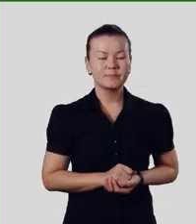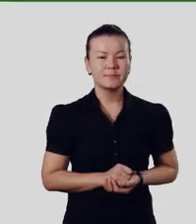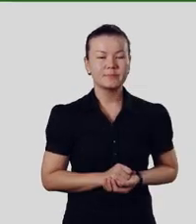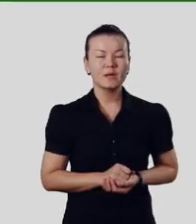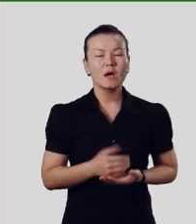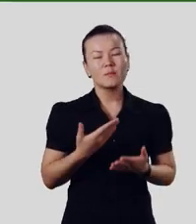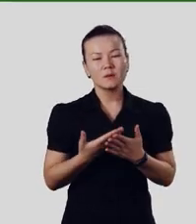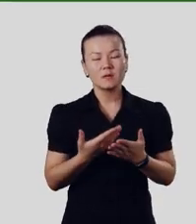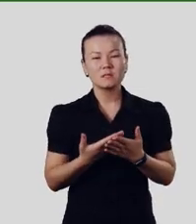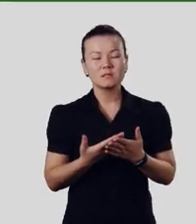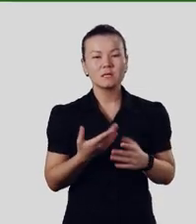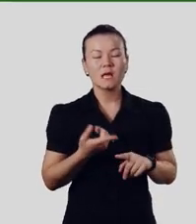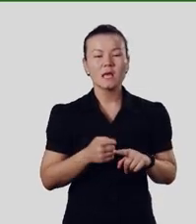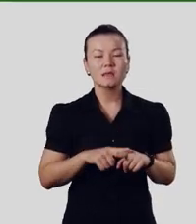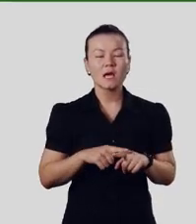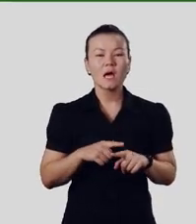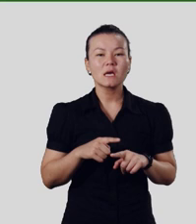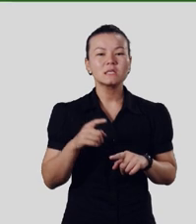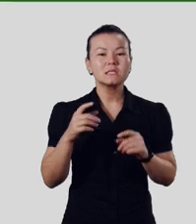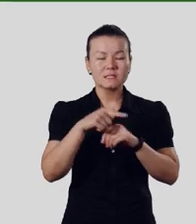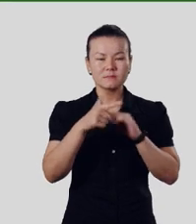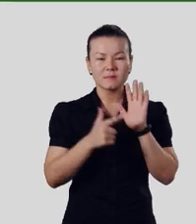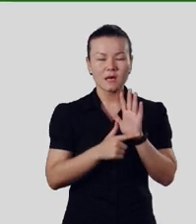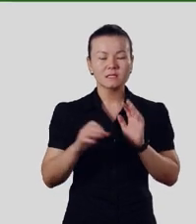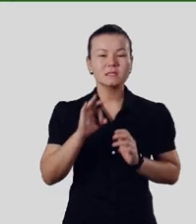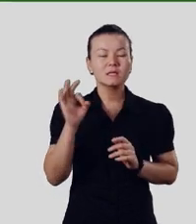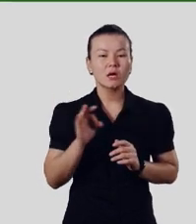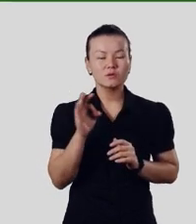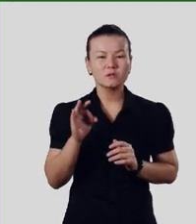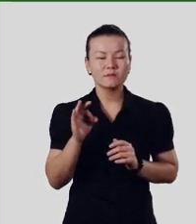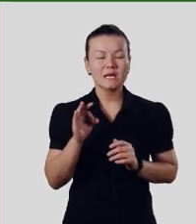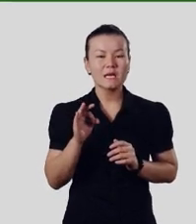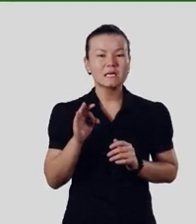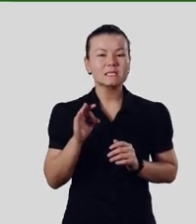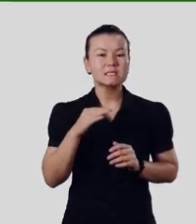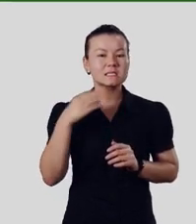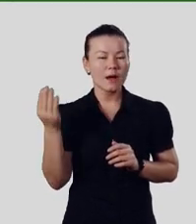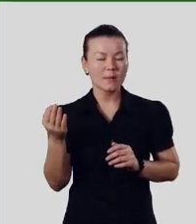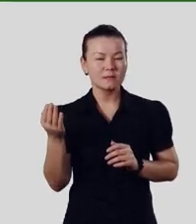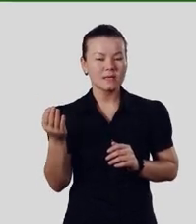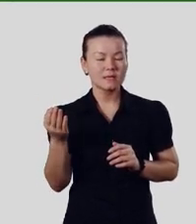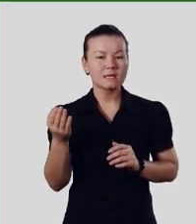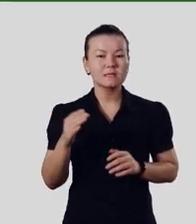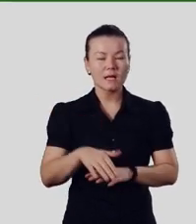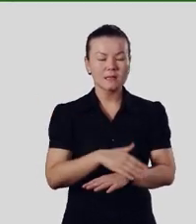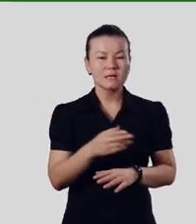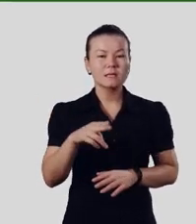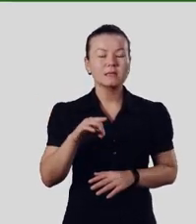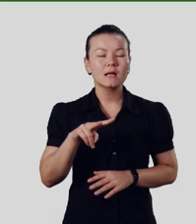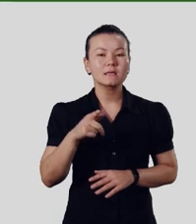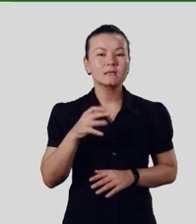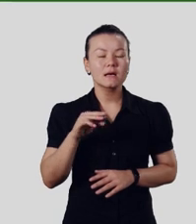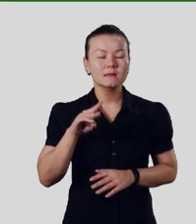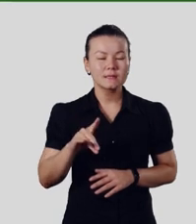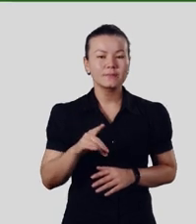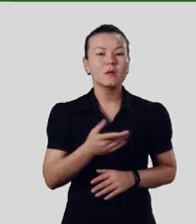меридиана. Приблизительно это 17 градусов западной долготы. Итак, ребята, мы с вами